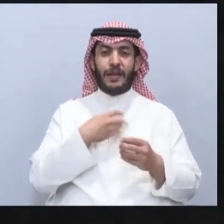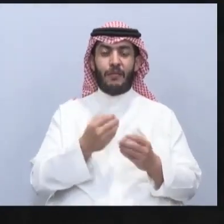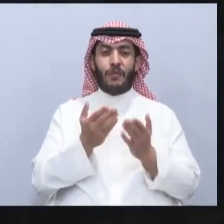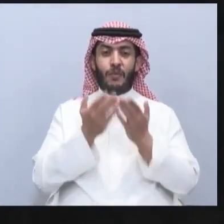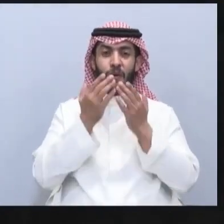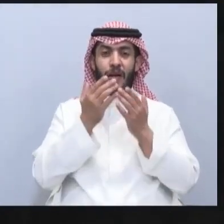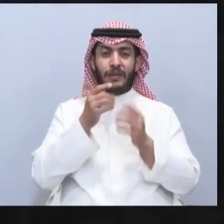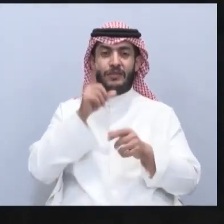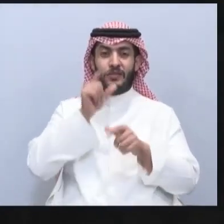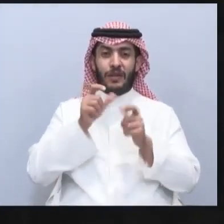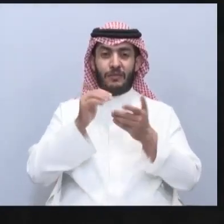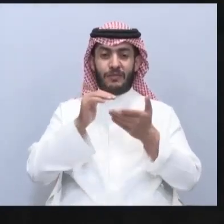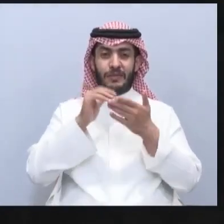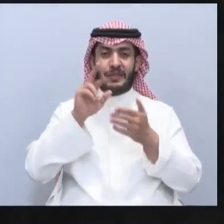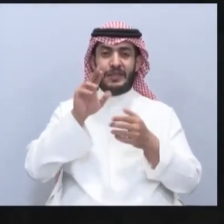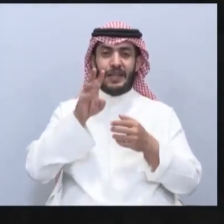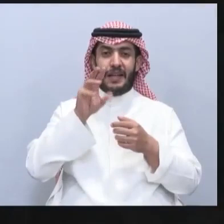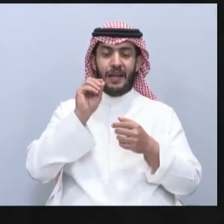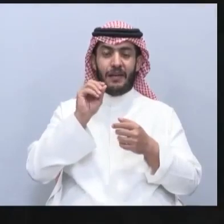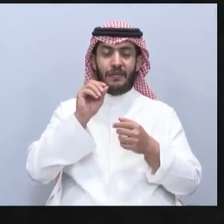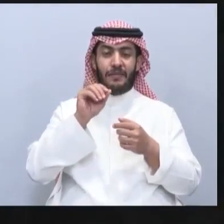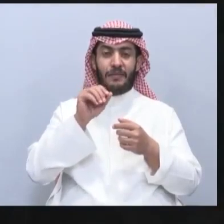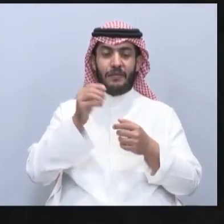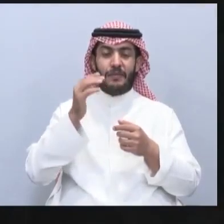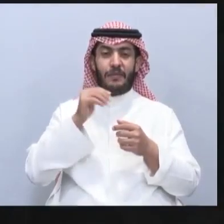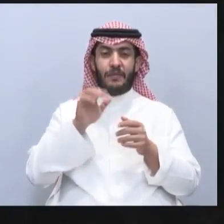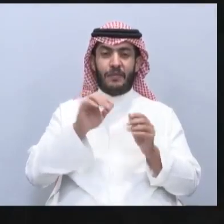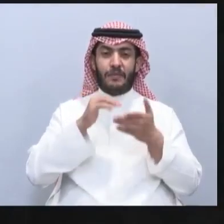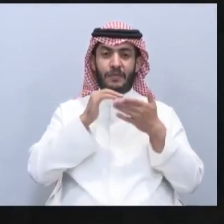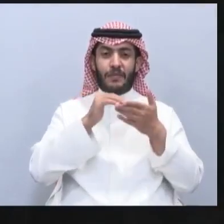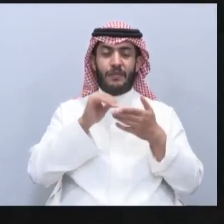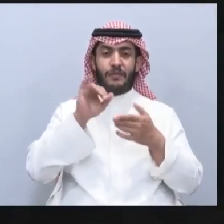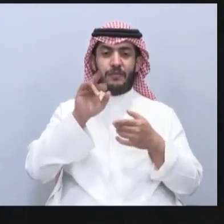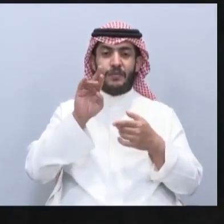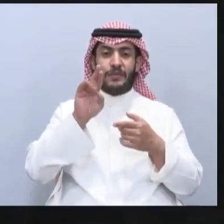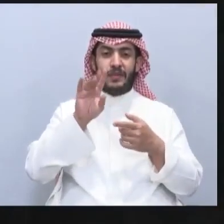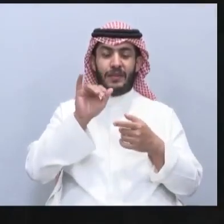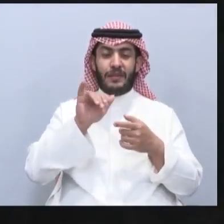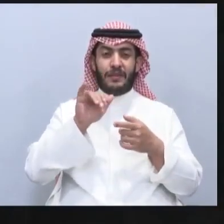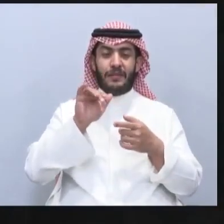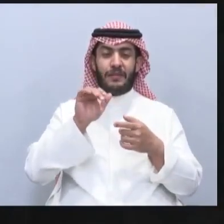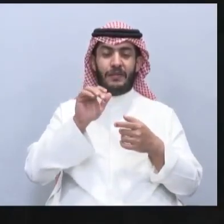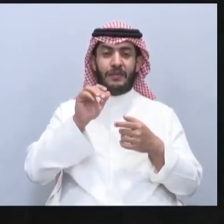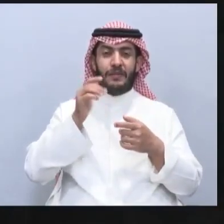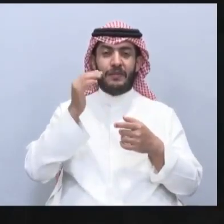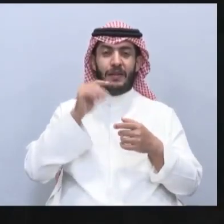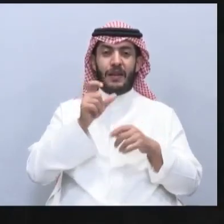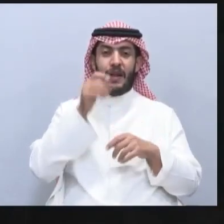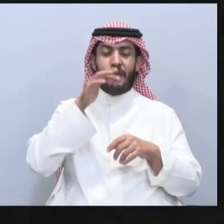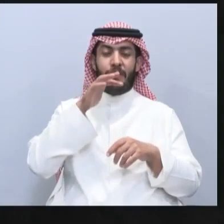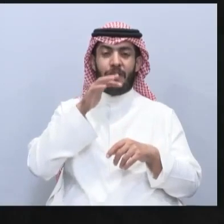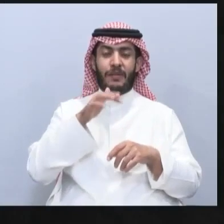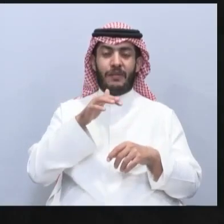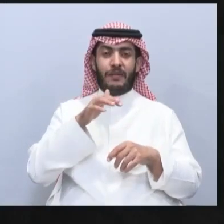يدعو له ايضا كان النبي صلى الله عليه وسلم ايضا يراعي المزكي حينما كان النبي